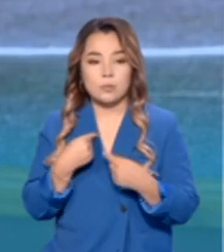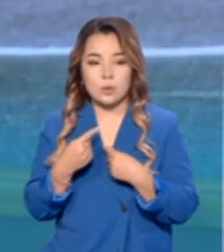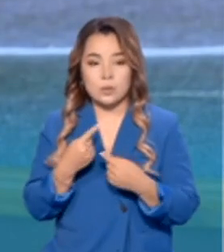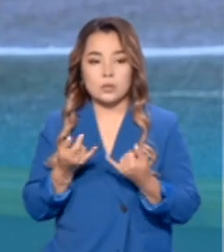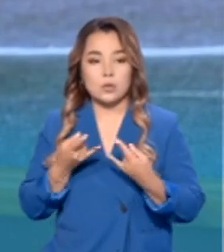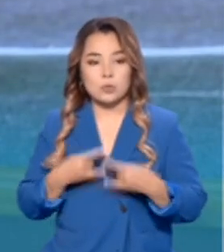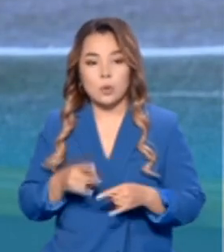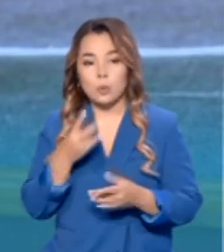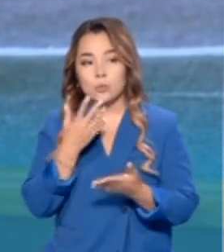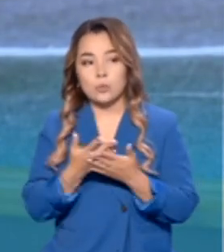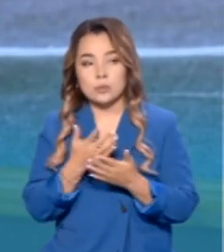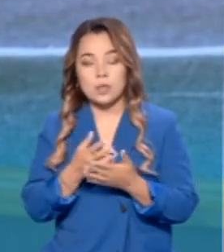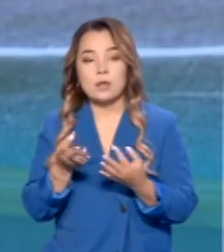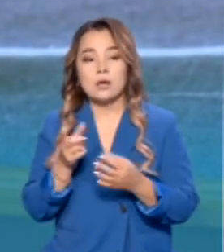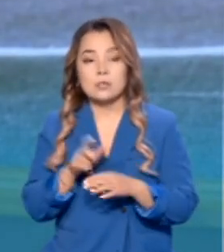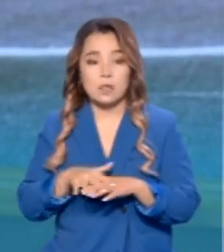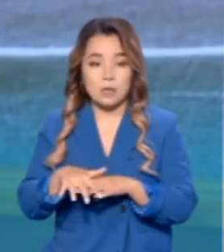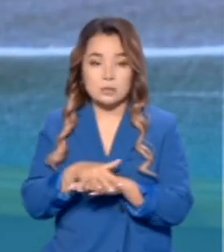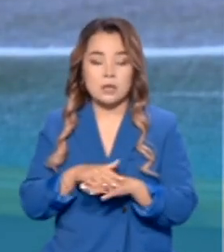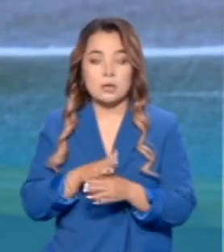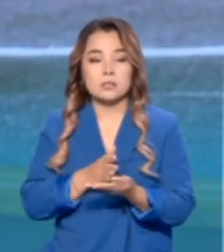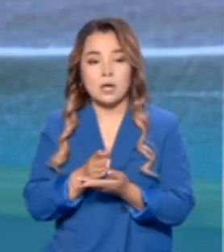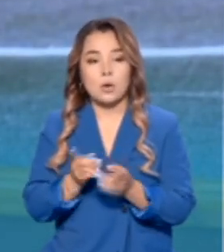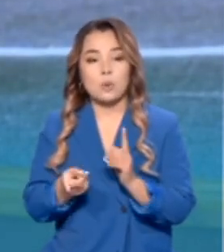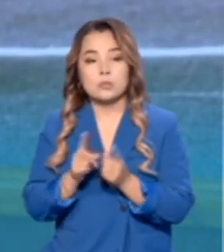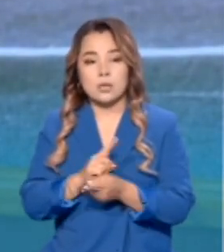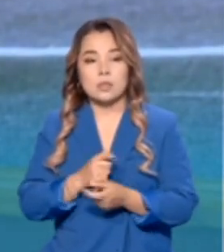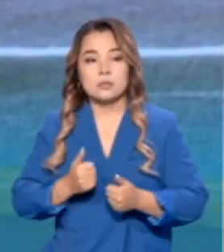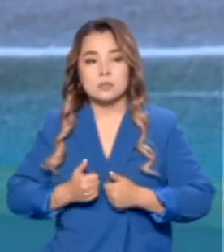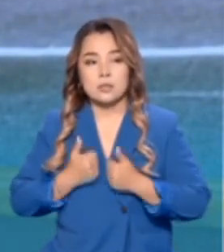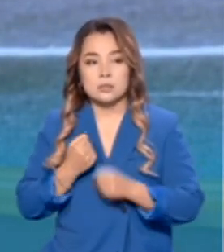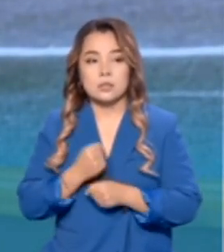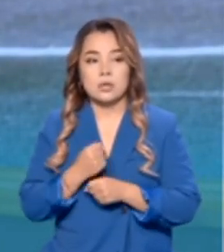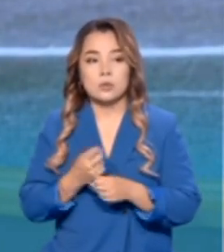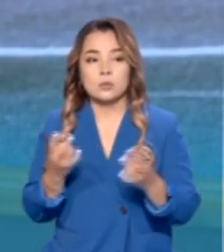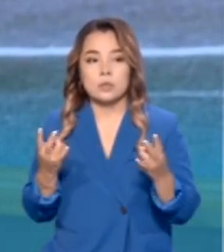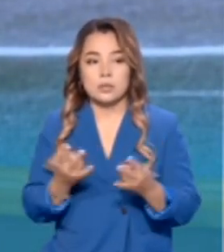көрсеткішін көбейту үшін демографиялық саясатты өзгертіп, қолдан келгеннің бәрін жасауымыз керек.